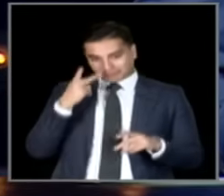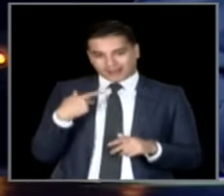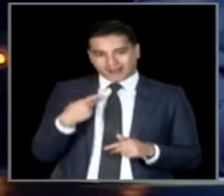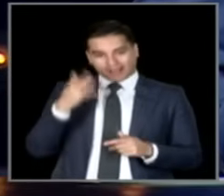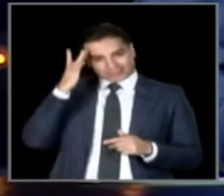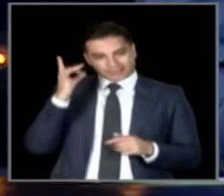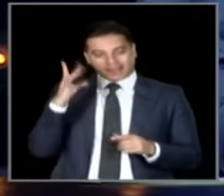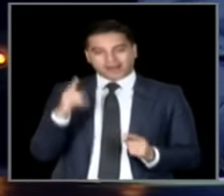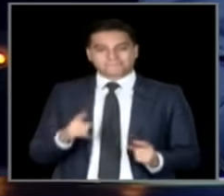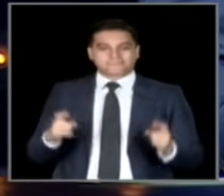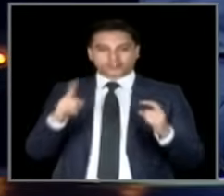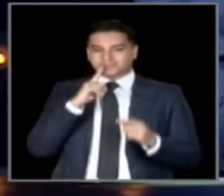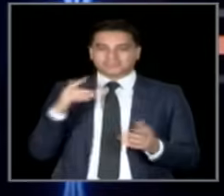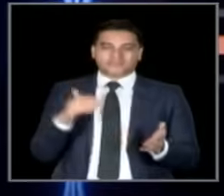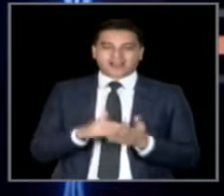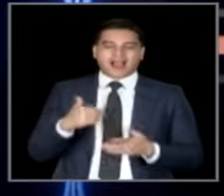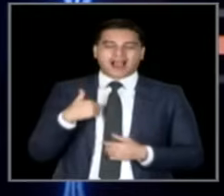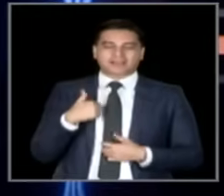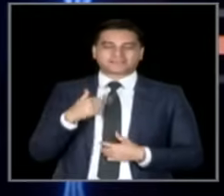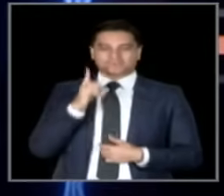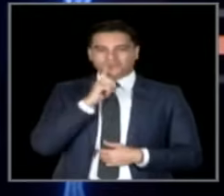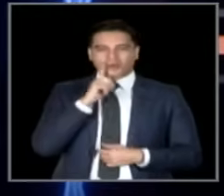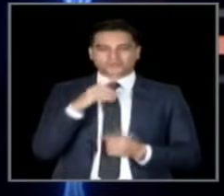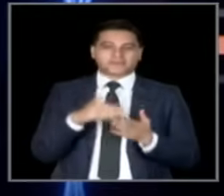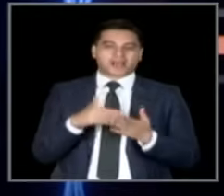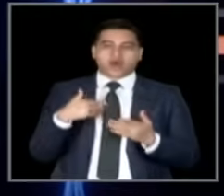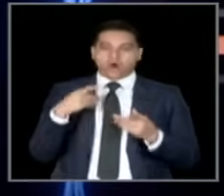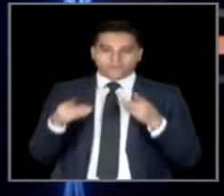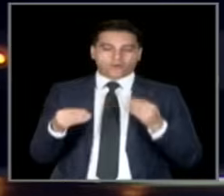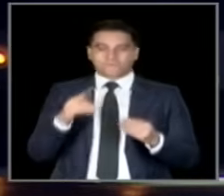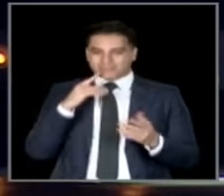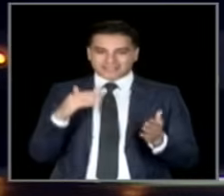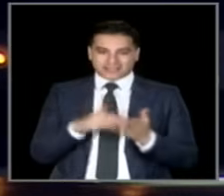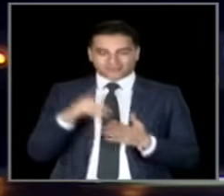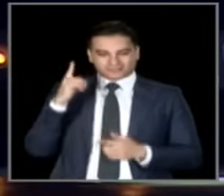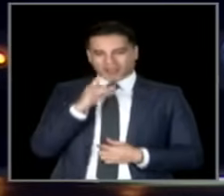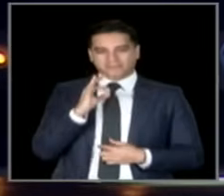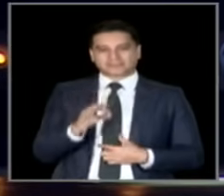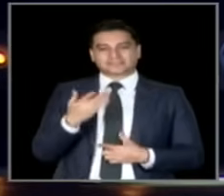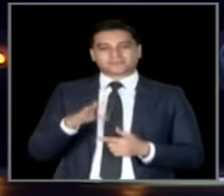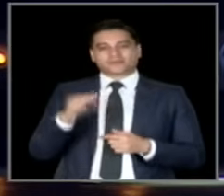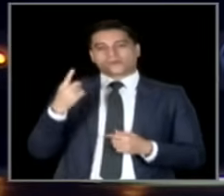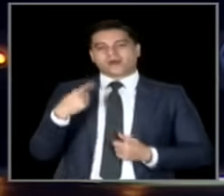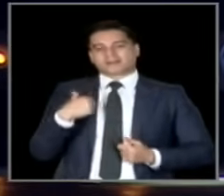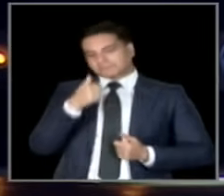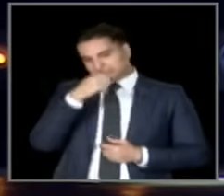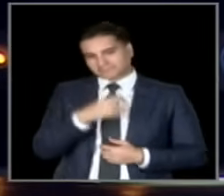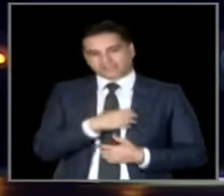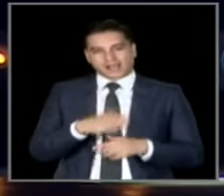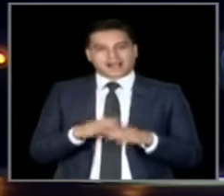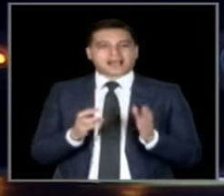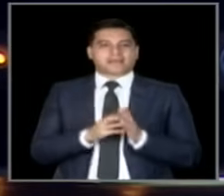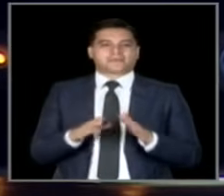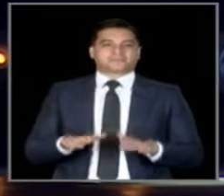قوي بس ما بحبش نهاياتها. أنا بحبها جدا بس النهاية بتبقى صعبة عليا، لأن أنا بيصعب عليا الجامعة اللي